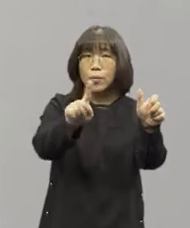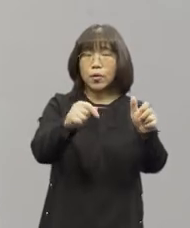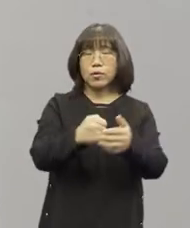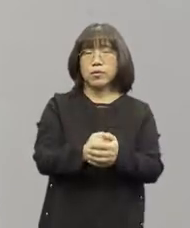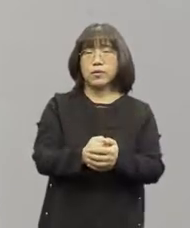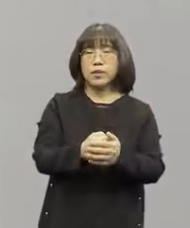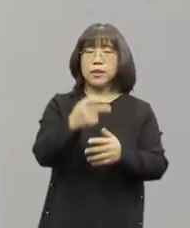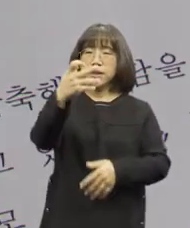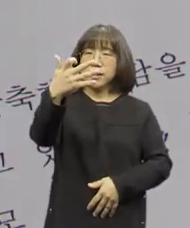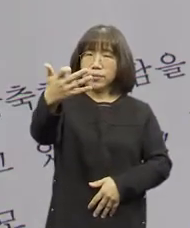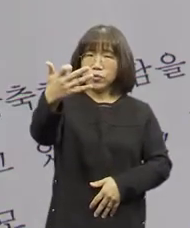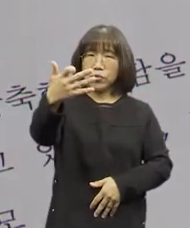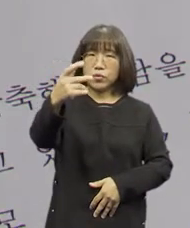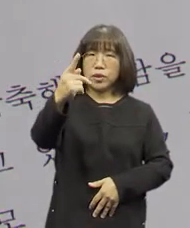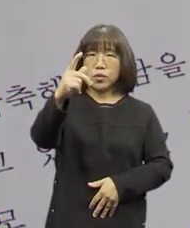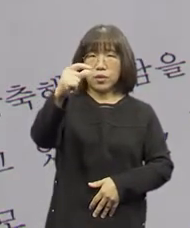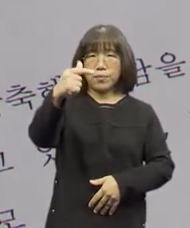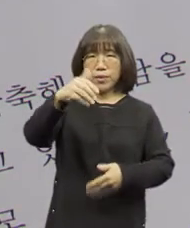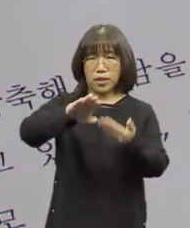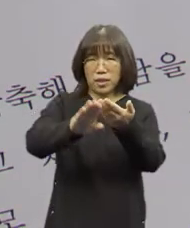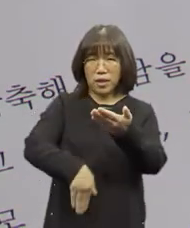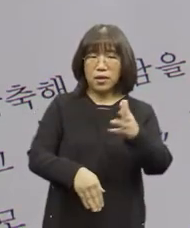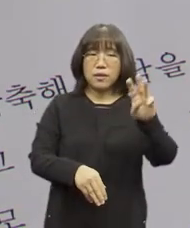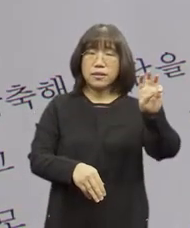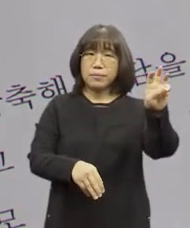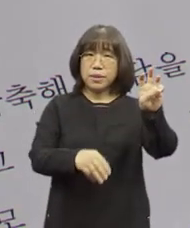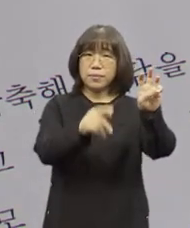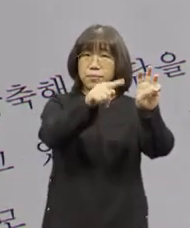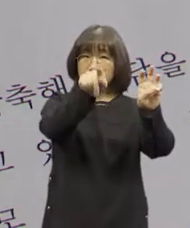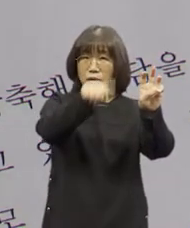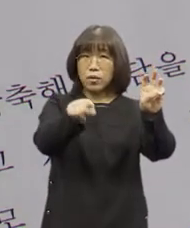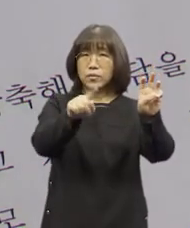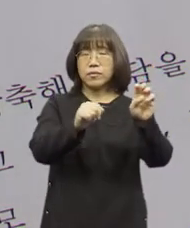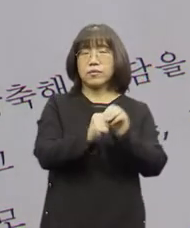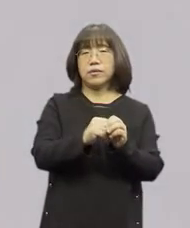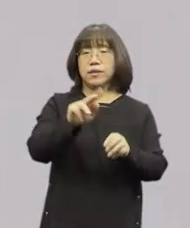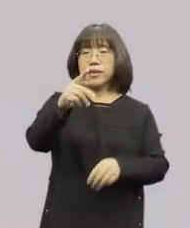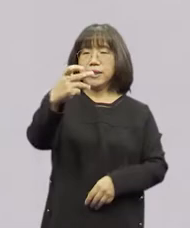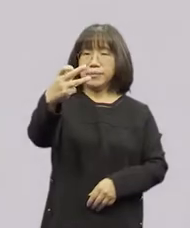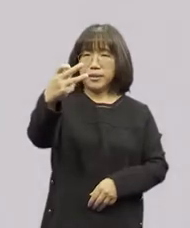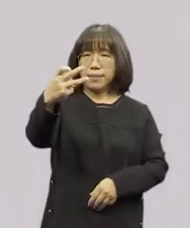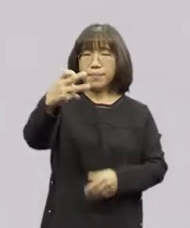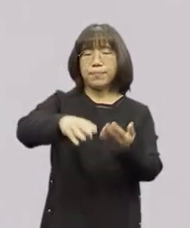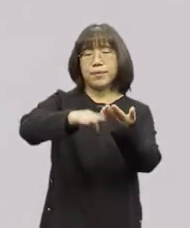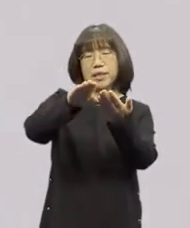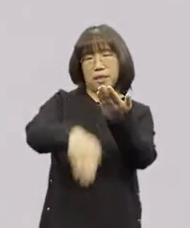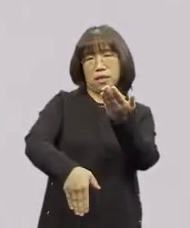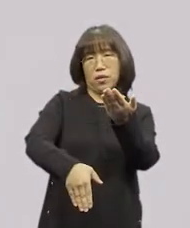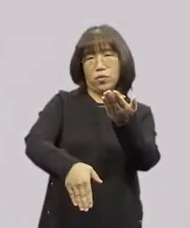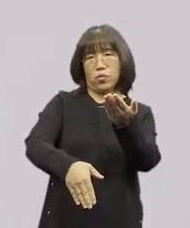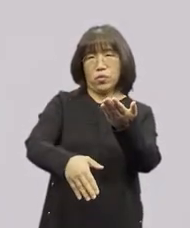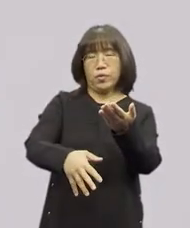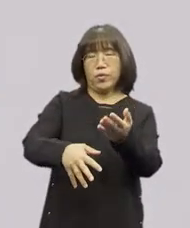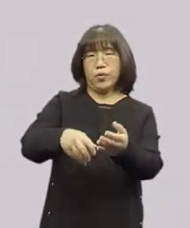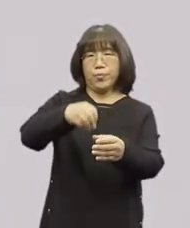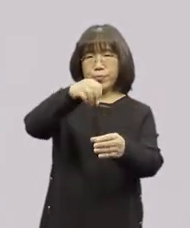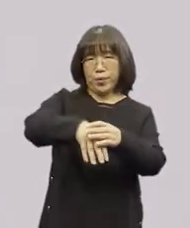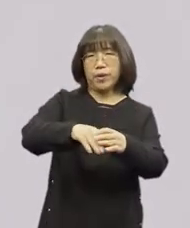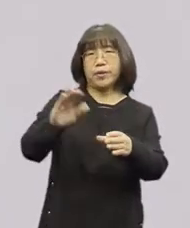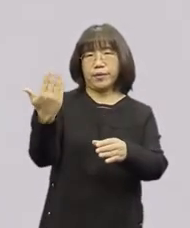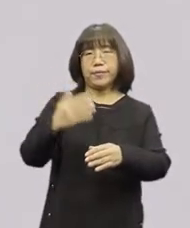종량제 봉투의 무게는 19kg 이하로, 30리터 종량제 봉투의 무게는 13kg 이하로 배출해야